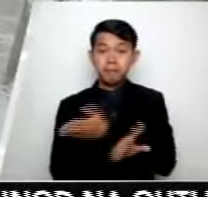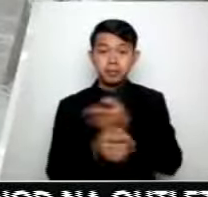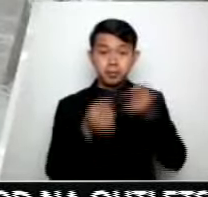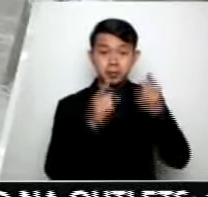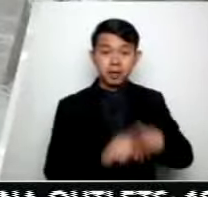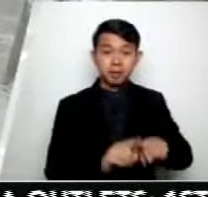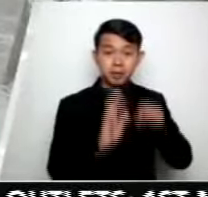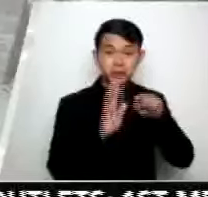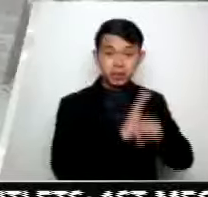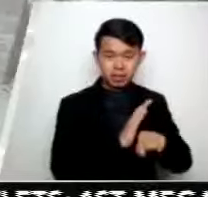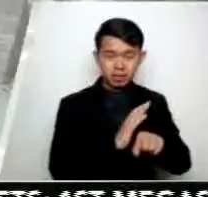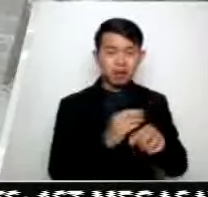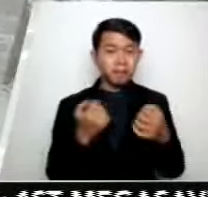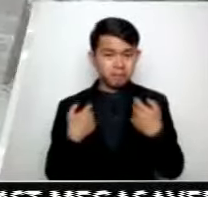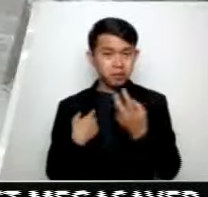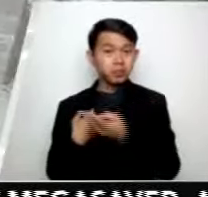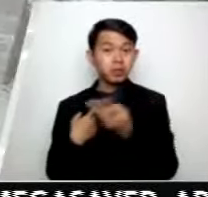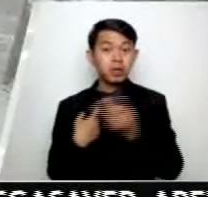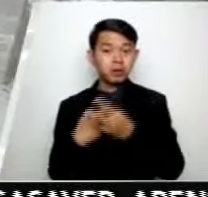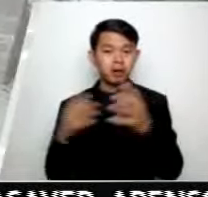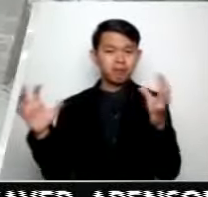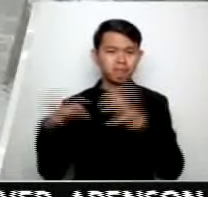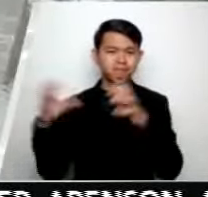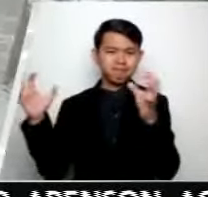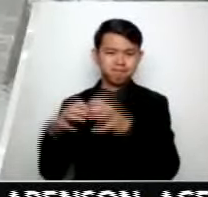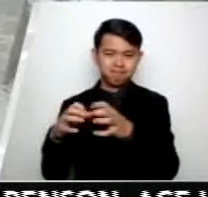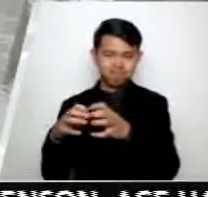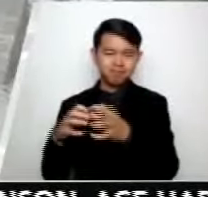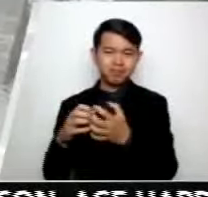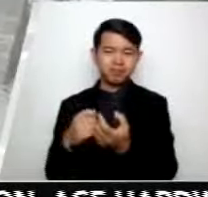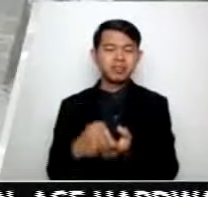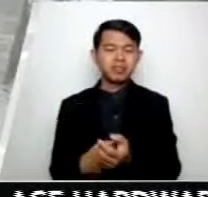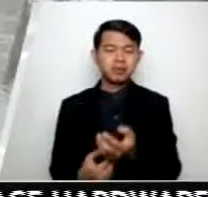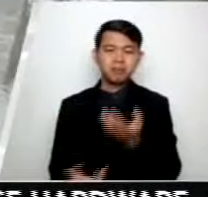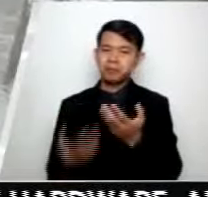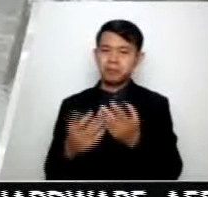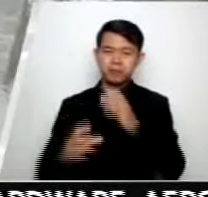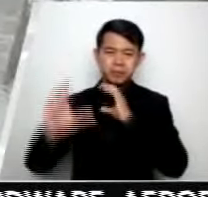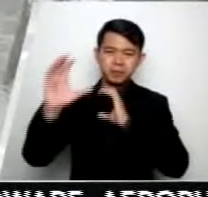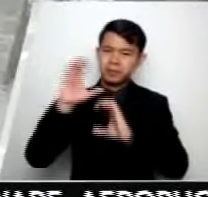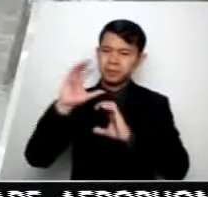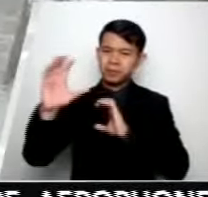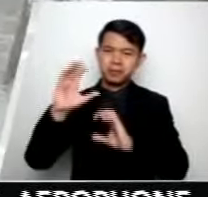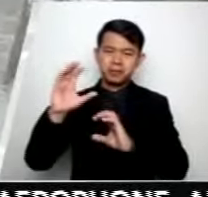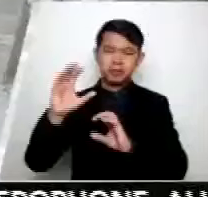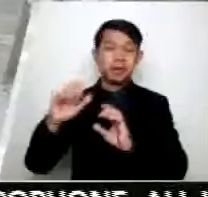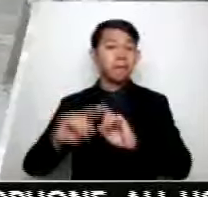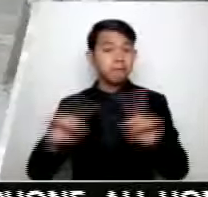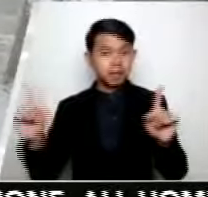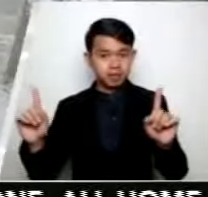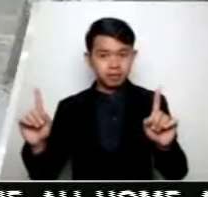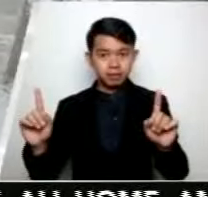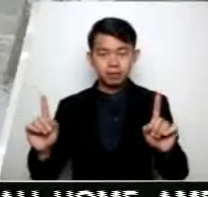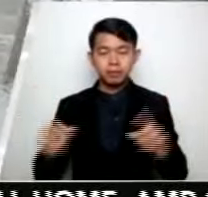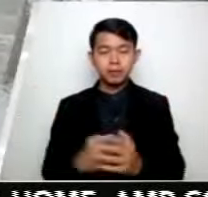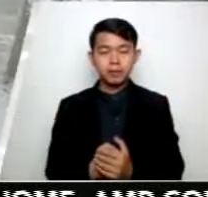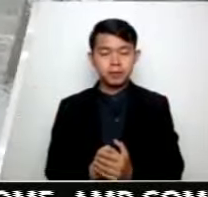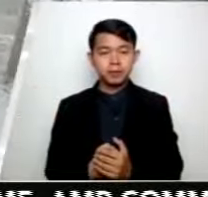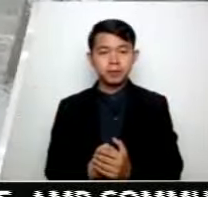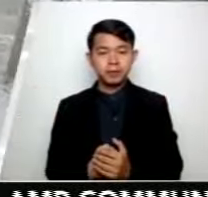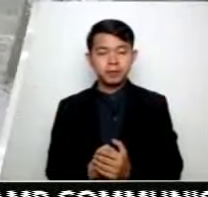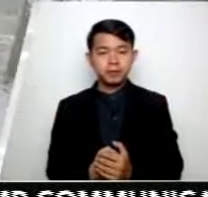Meron silang differences, hindi siguro sila nagkakaintindihan. Pero kaya pa naman